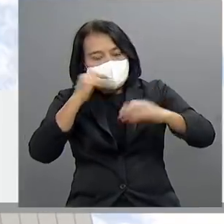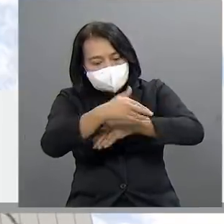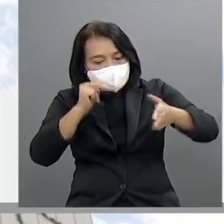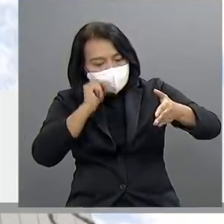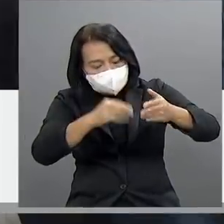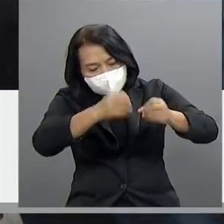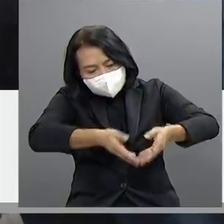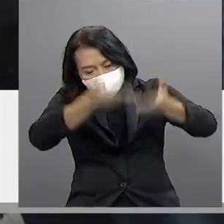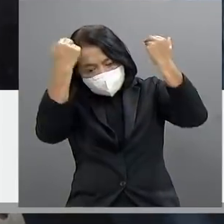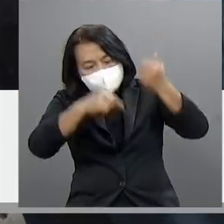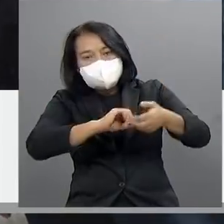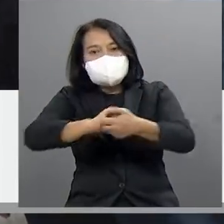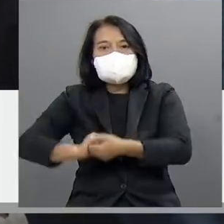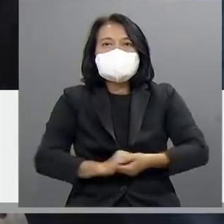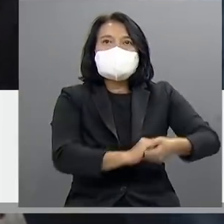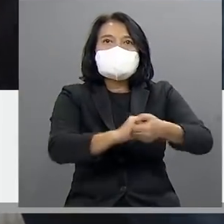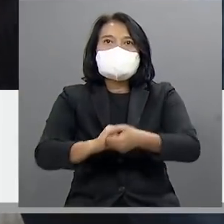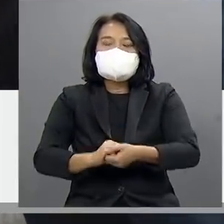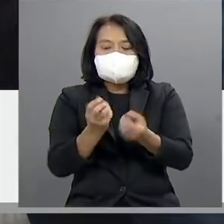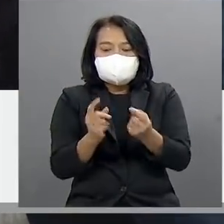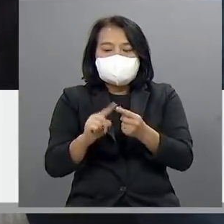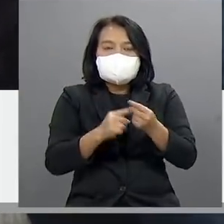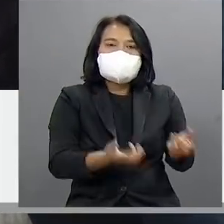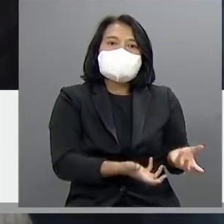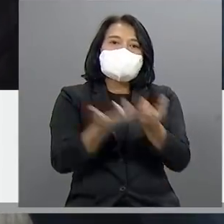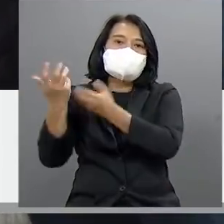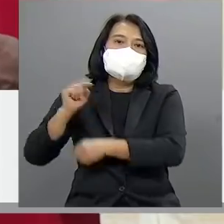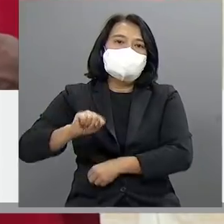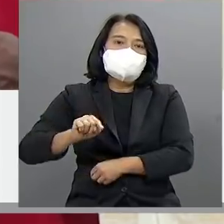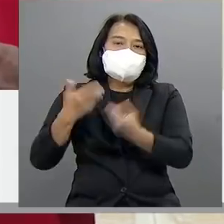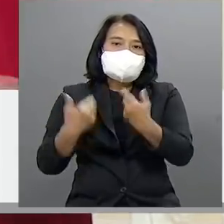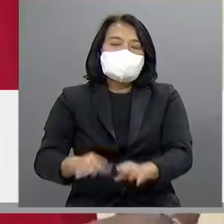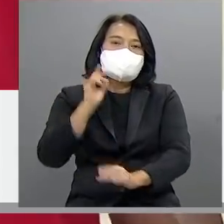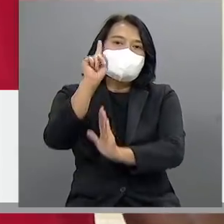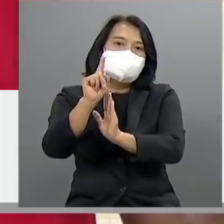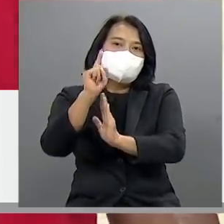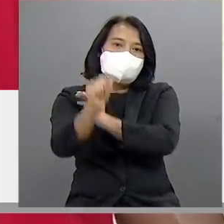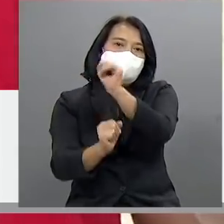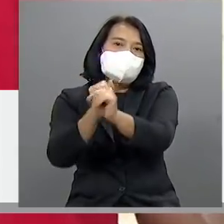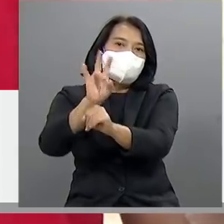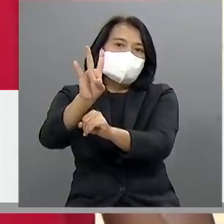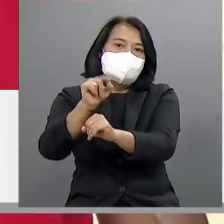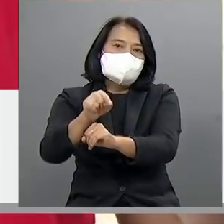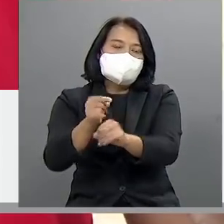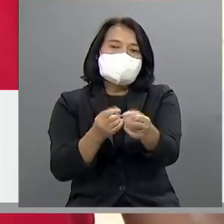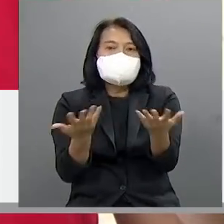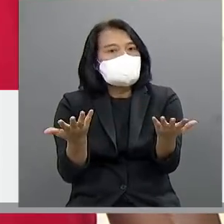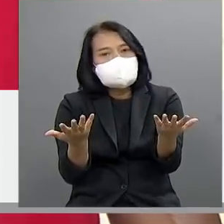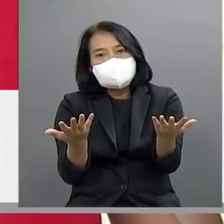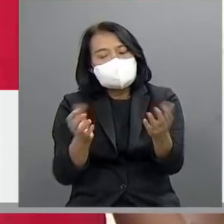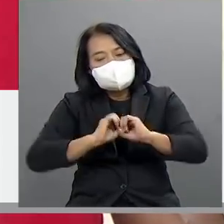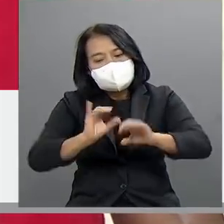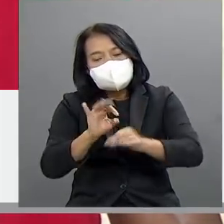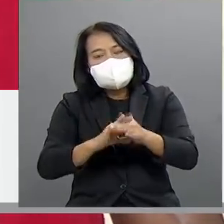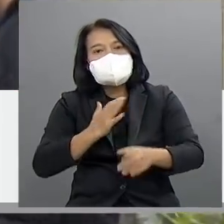วมมือในการรื้อย้ายสิ่งปลูกสร้างที่ลุกล้ำลำน้ำแต่ว่า7ปีมานี้ก็ไม่มีความชัดเจนเช่นกันซึ่งเขาและแม่นะคะก็ต้องใช้ห้อง